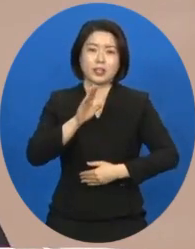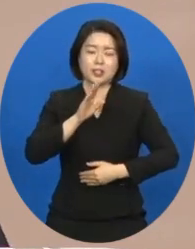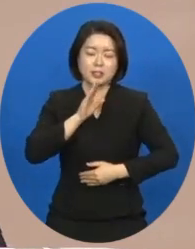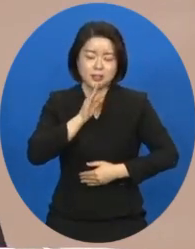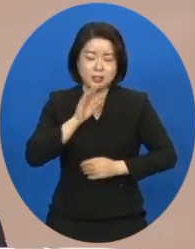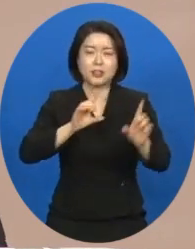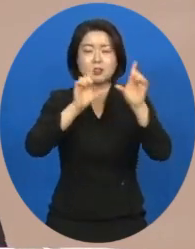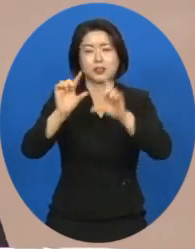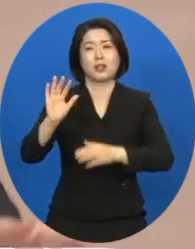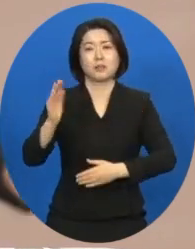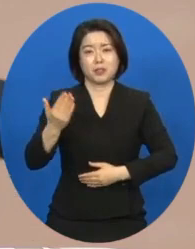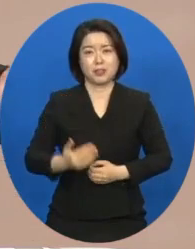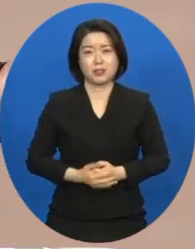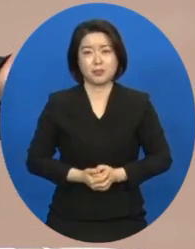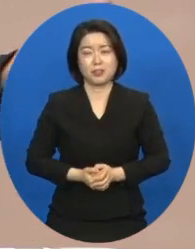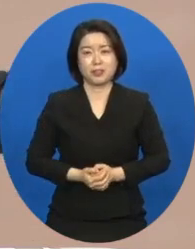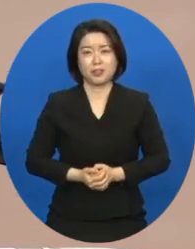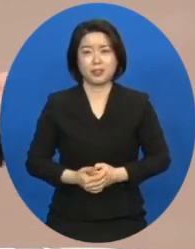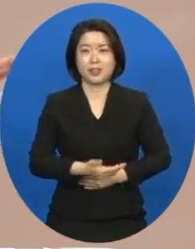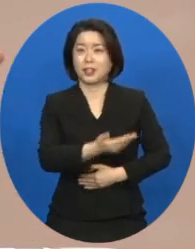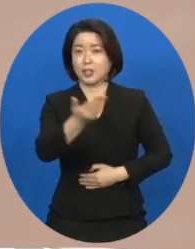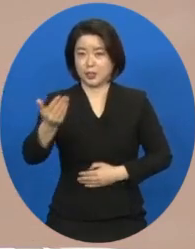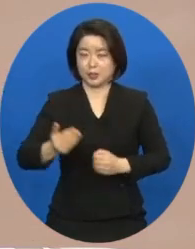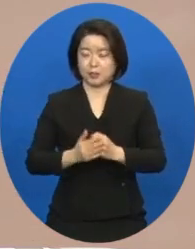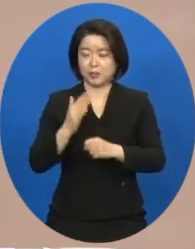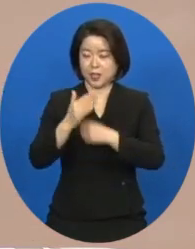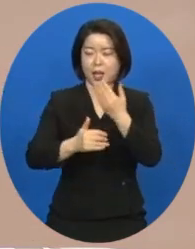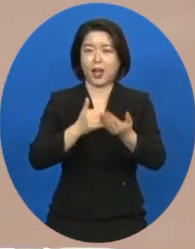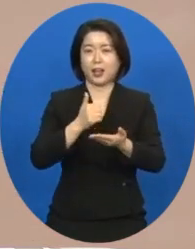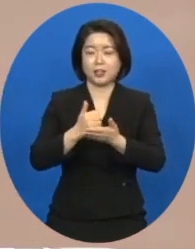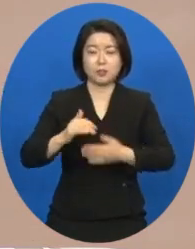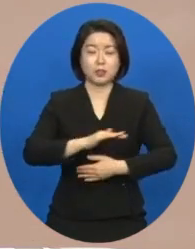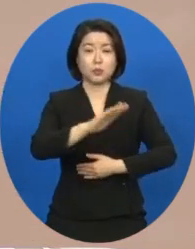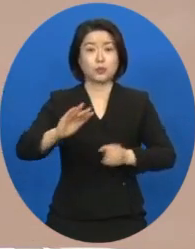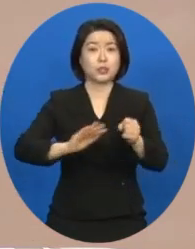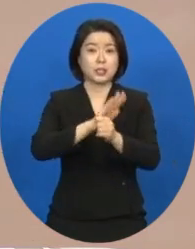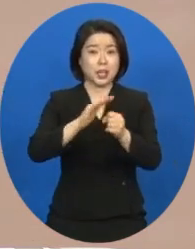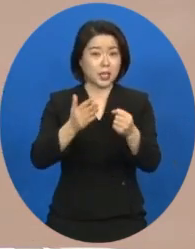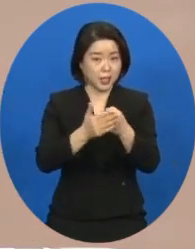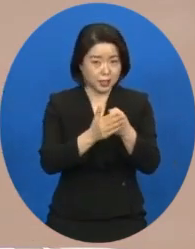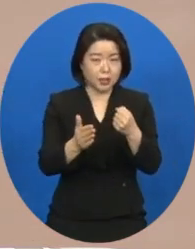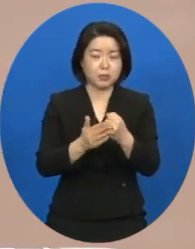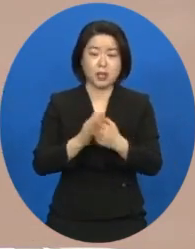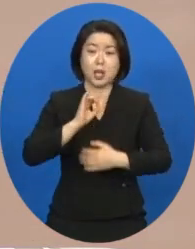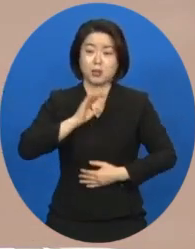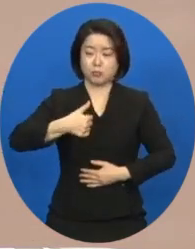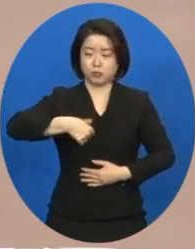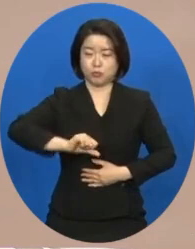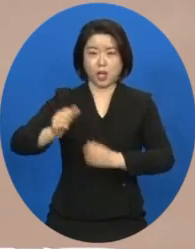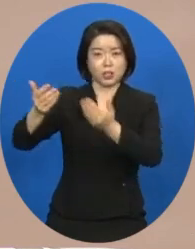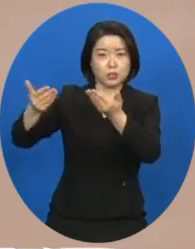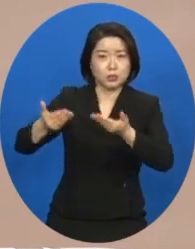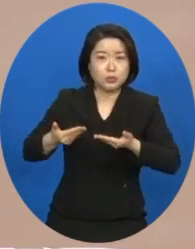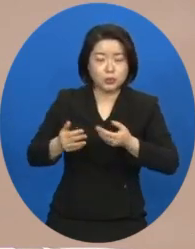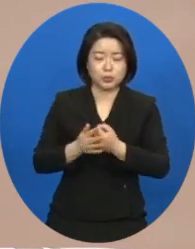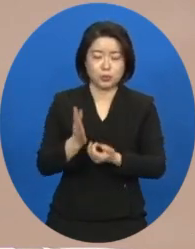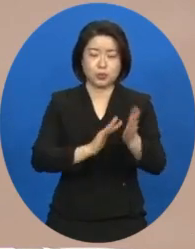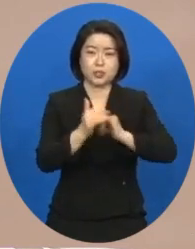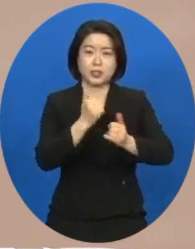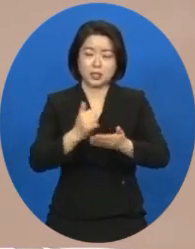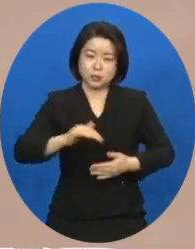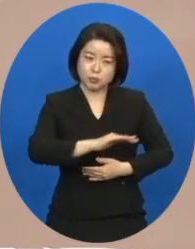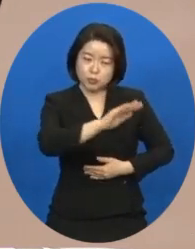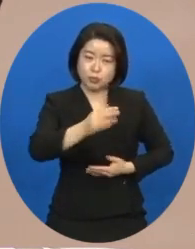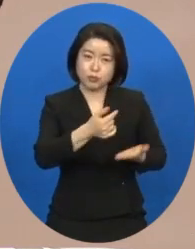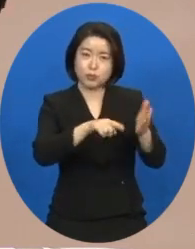거죠. 여러분, 하나님께서 우리를 사랑하셔서 독생자를 주시고 예수님은 우리를